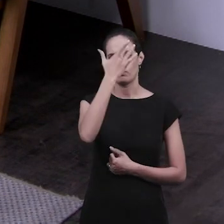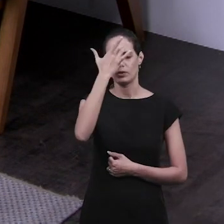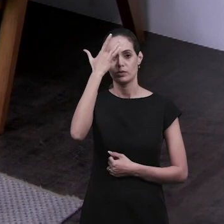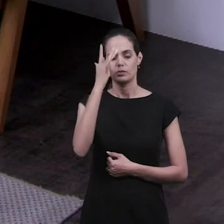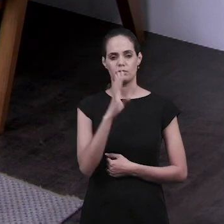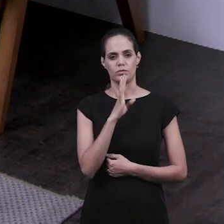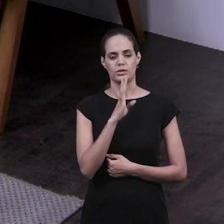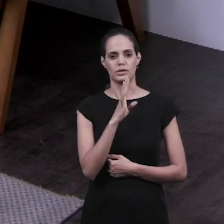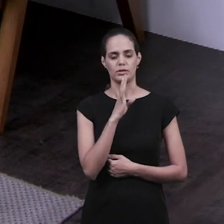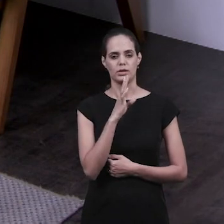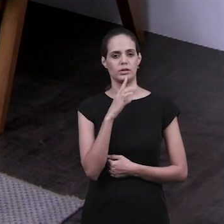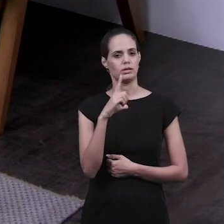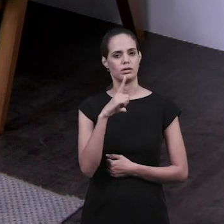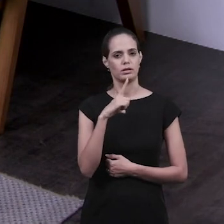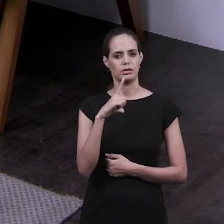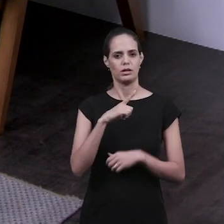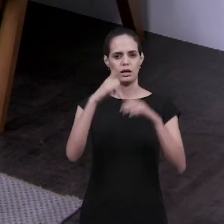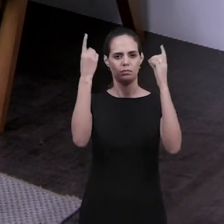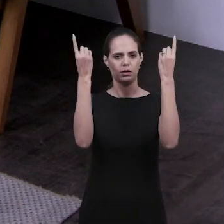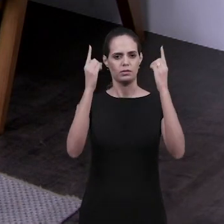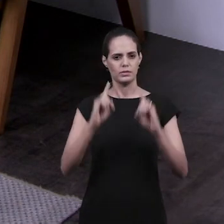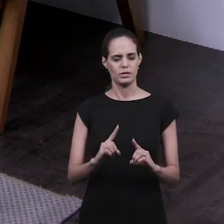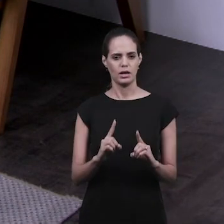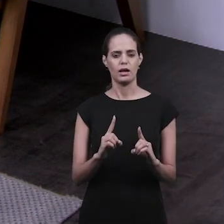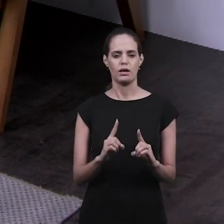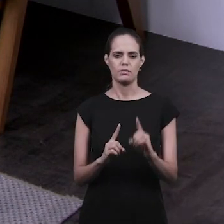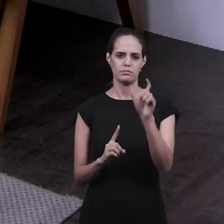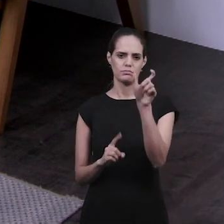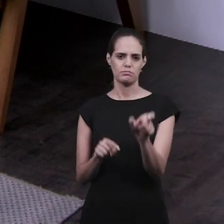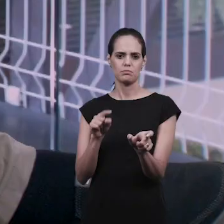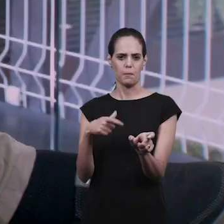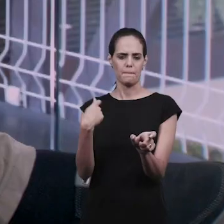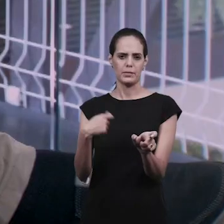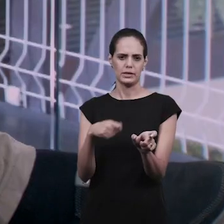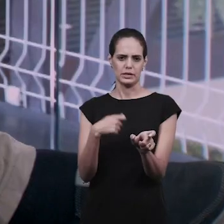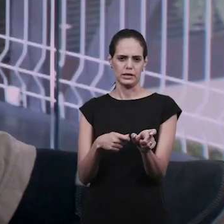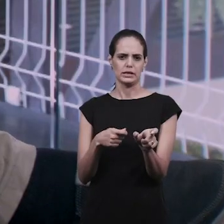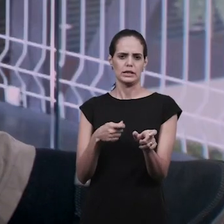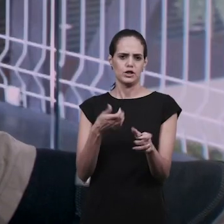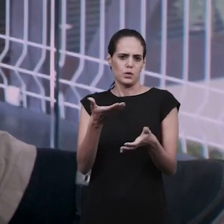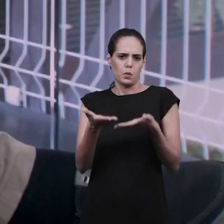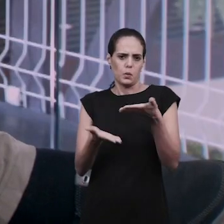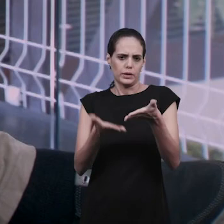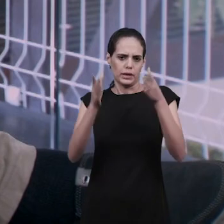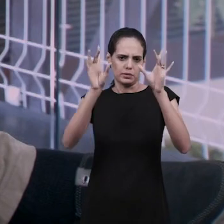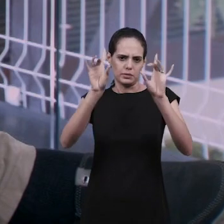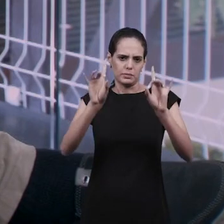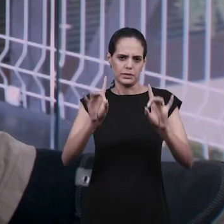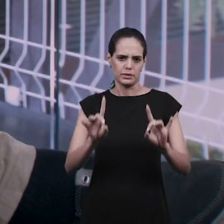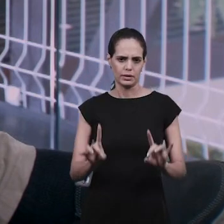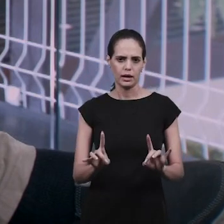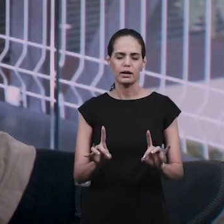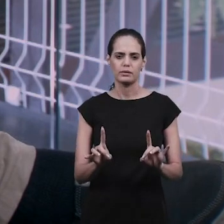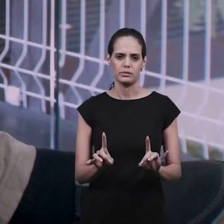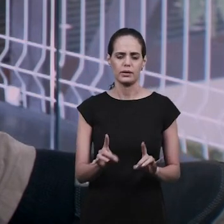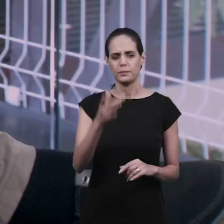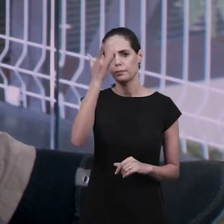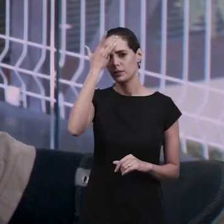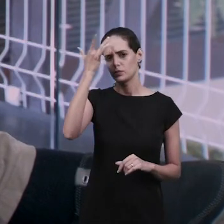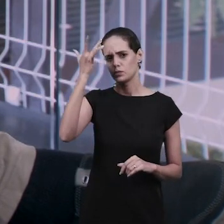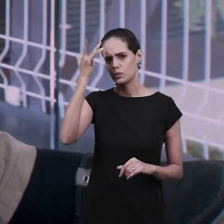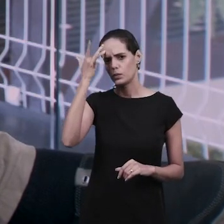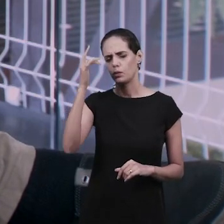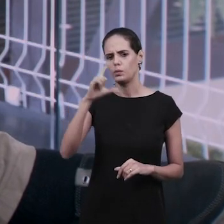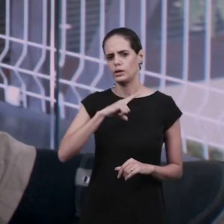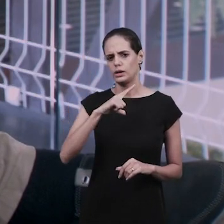qui sont connus quelqu'un qui soit porteur d'un besoin spécial? Ceux qui